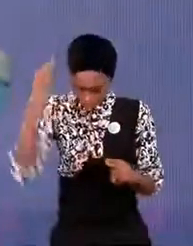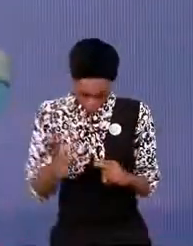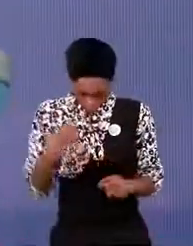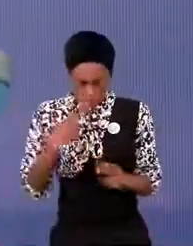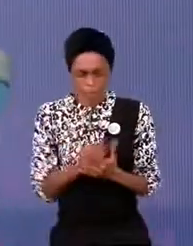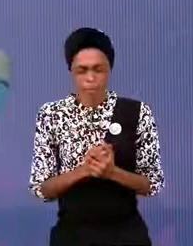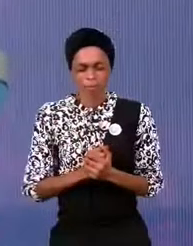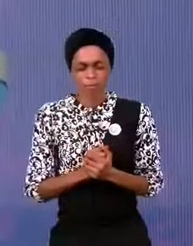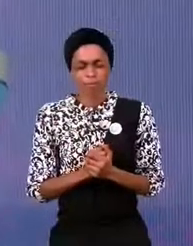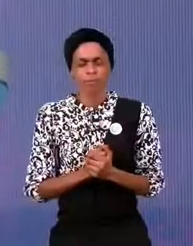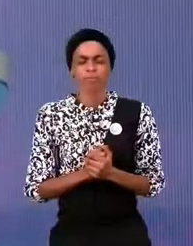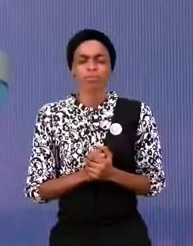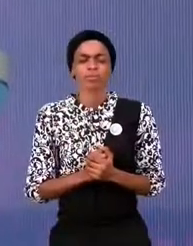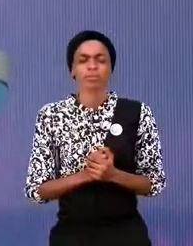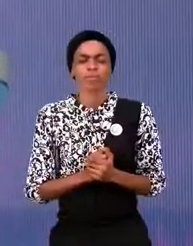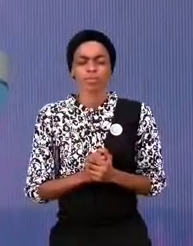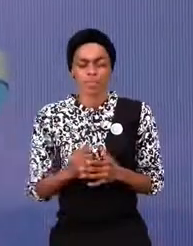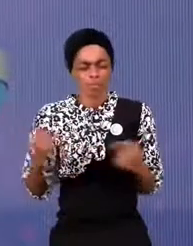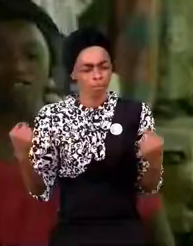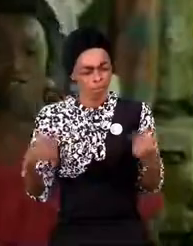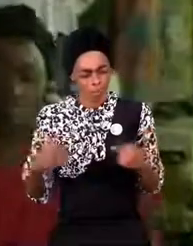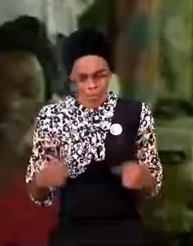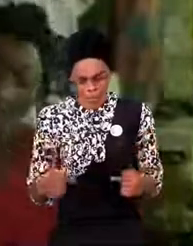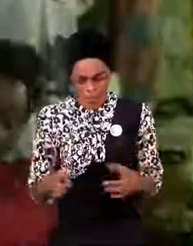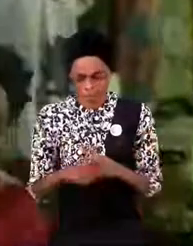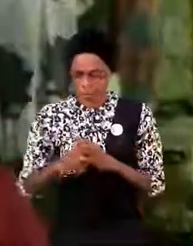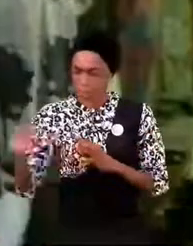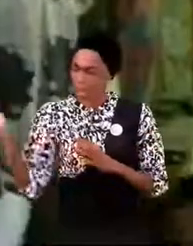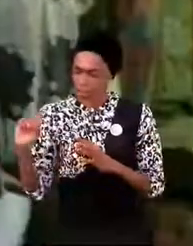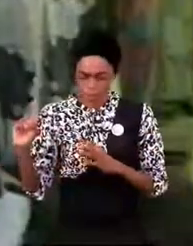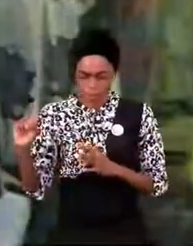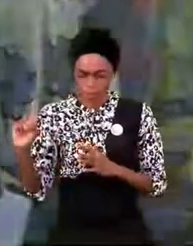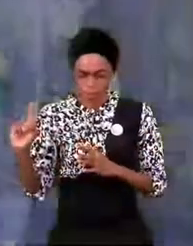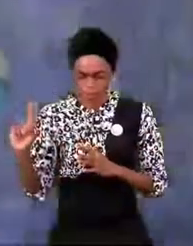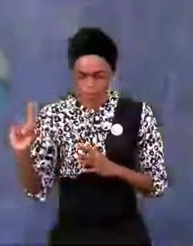Douleur, sors. Souffrance, sors.